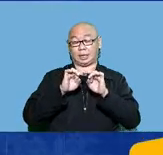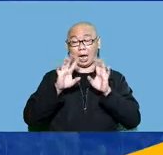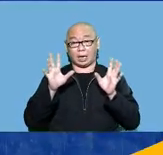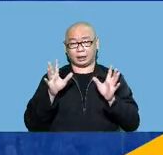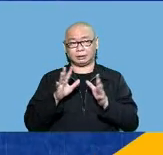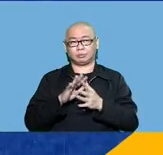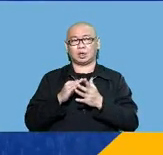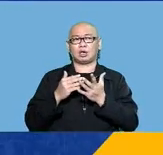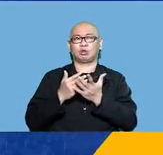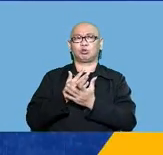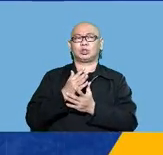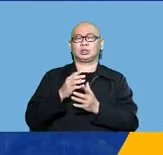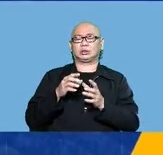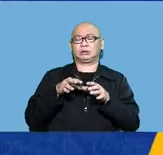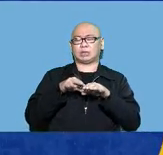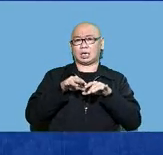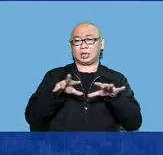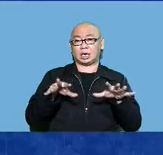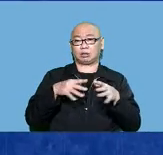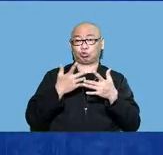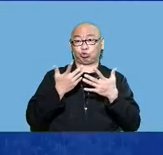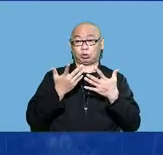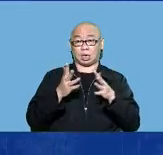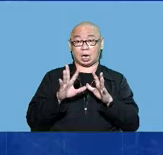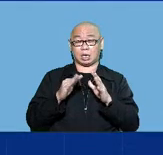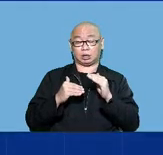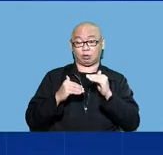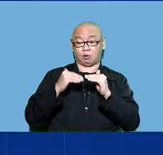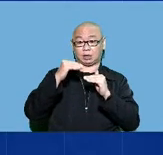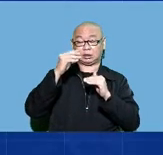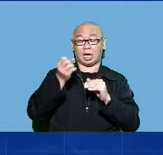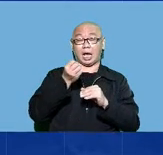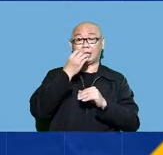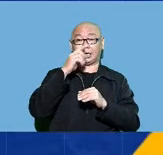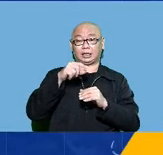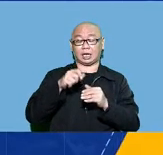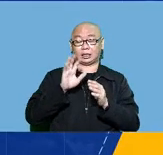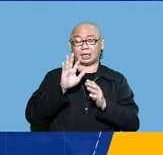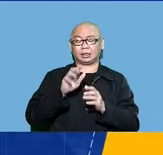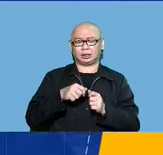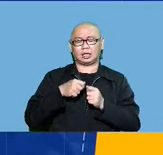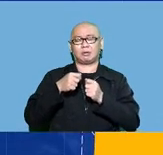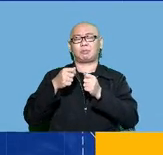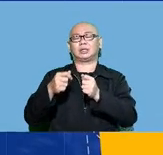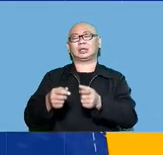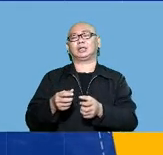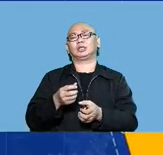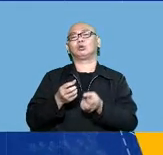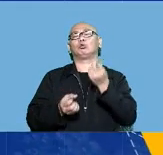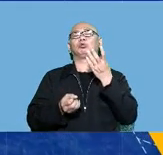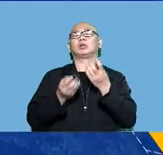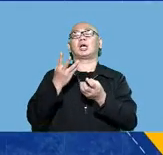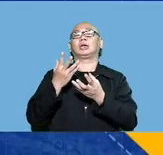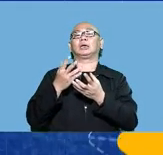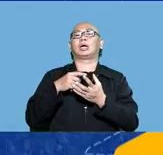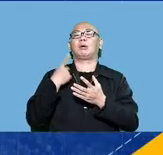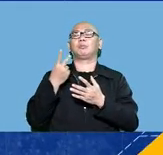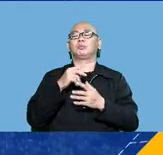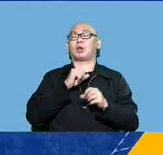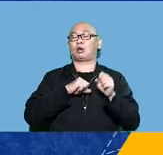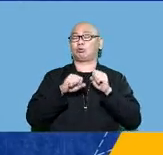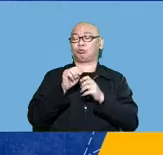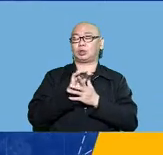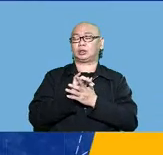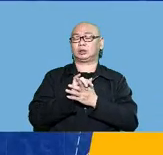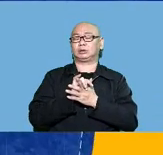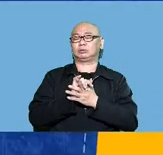kultur jaringan dan kemudian setelah dewasa anggrek ini akan dirilis kembali ke hutan. Kami juga melakukan konservasi